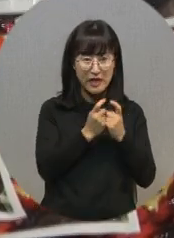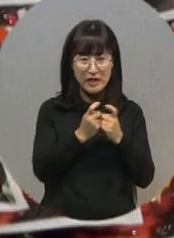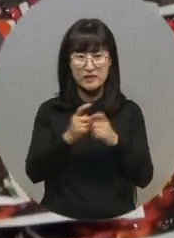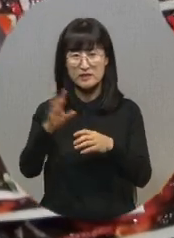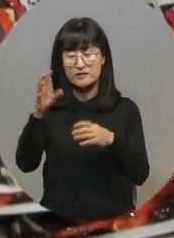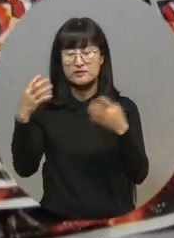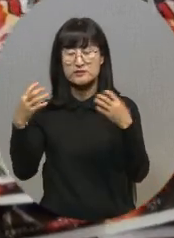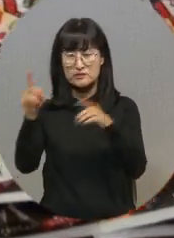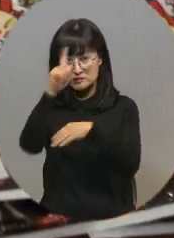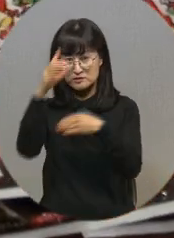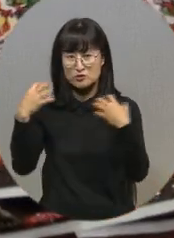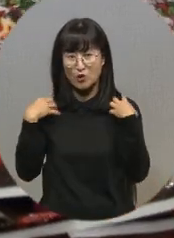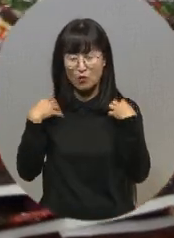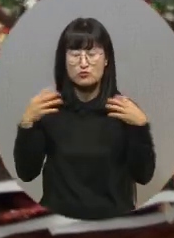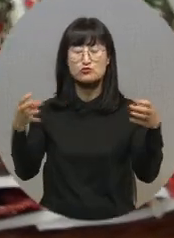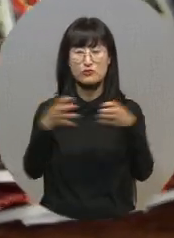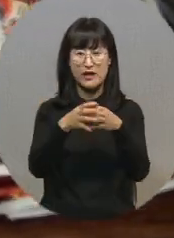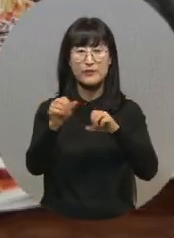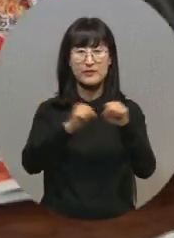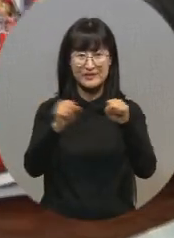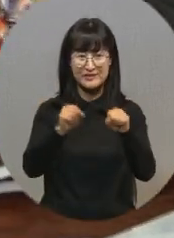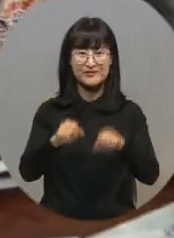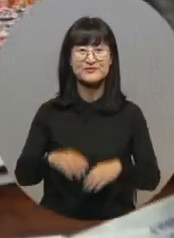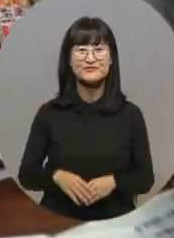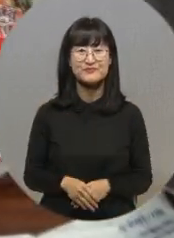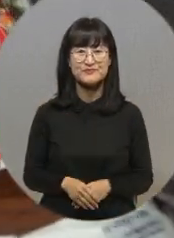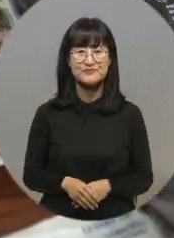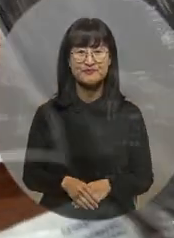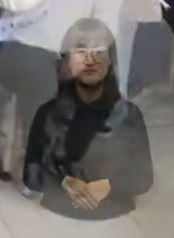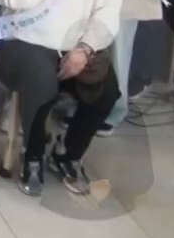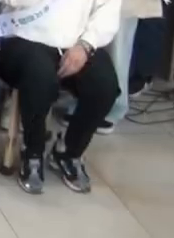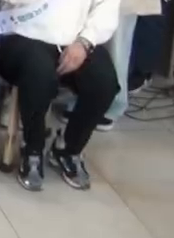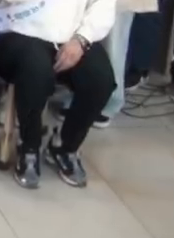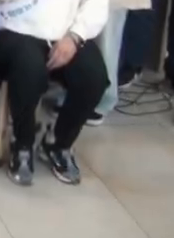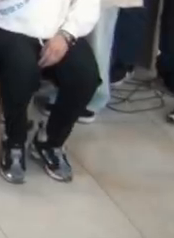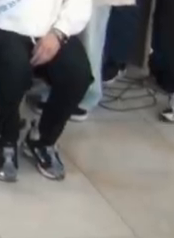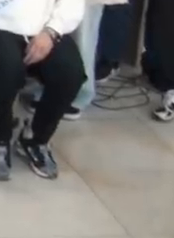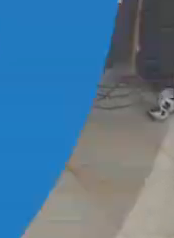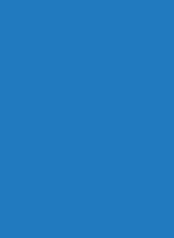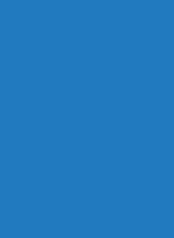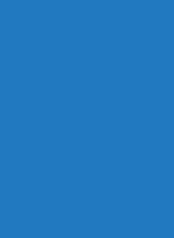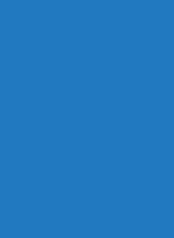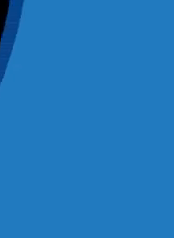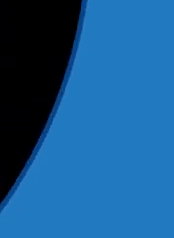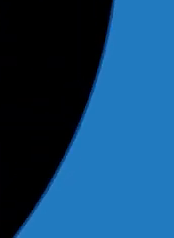조금 더 풍성해졌습니다. 복지TV 경기방송 정은선입니다.